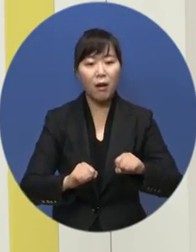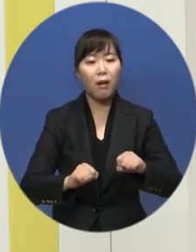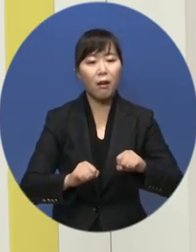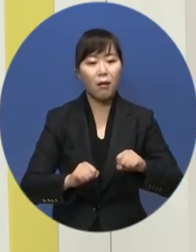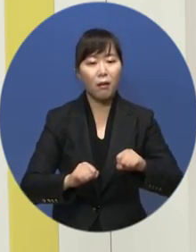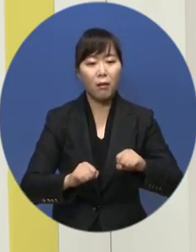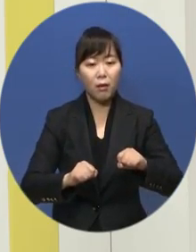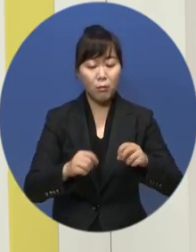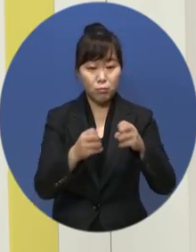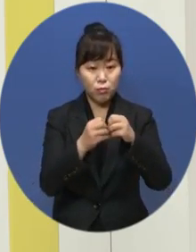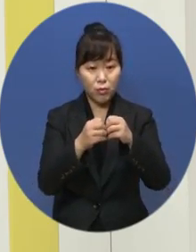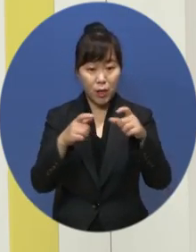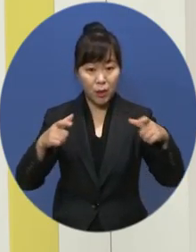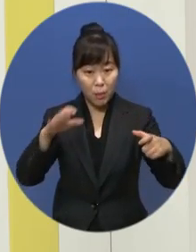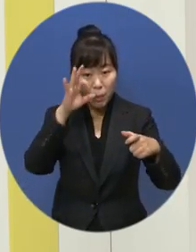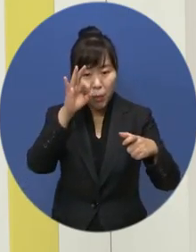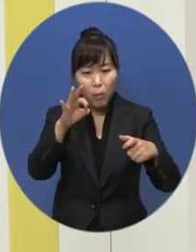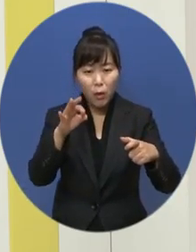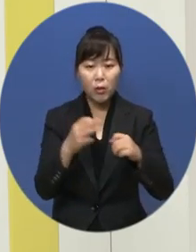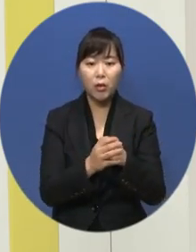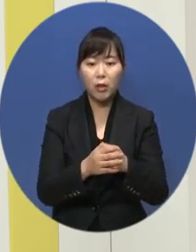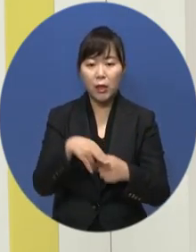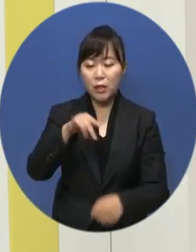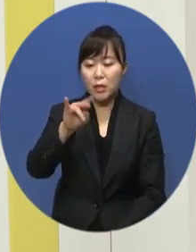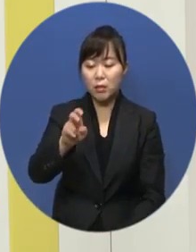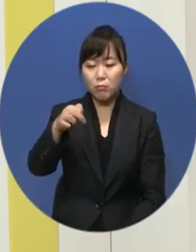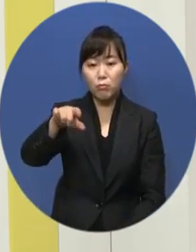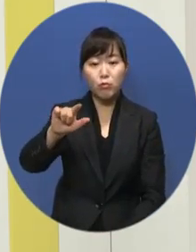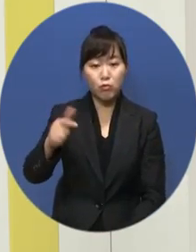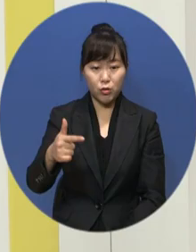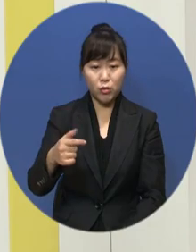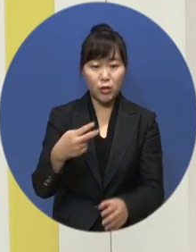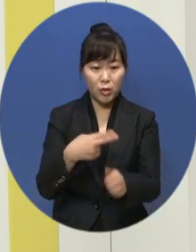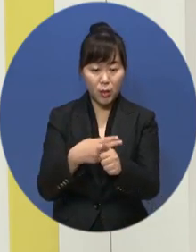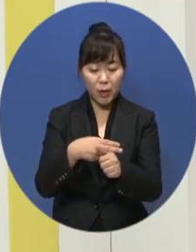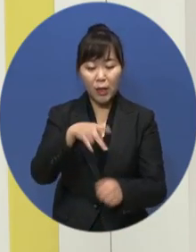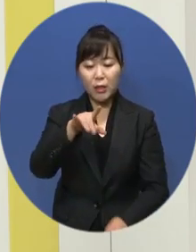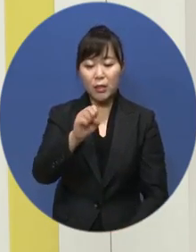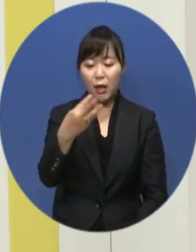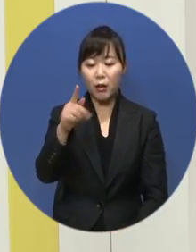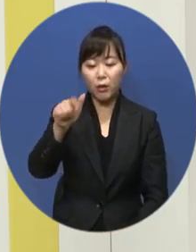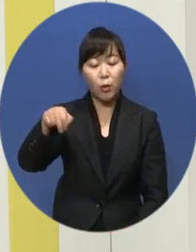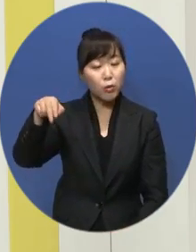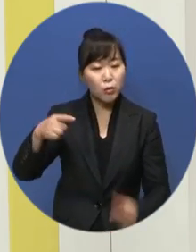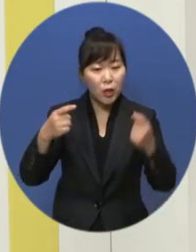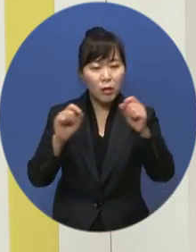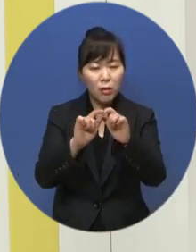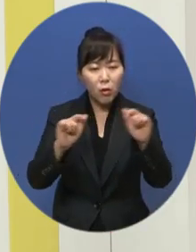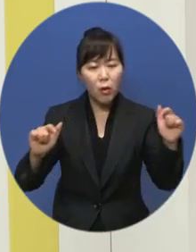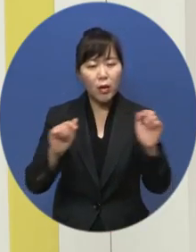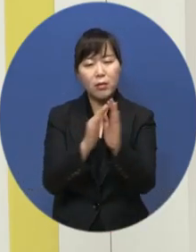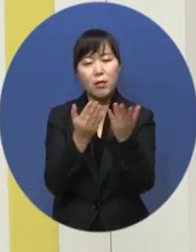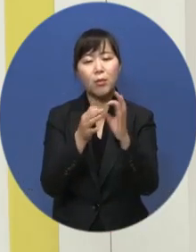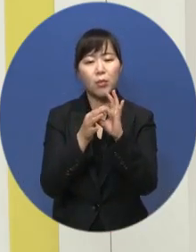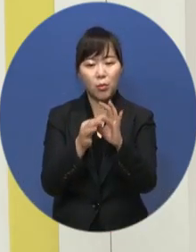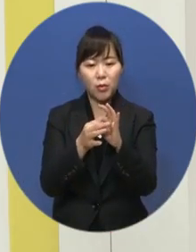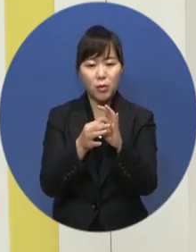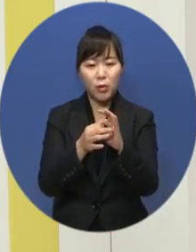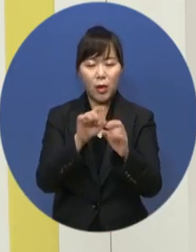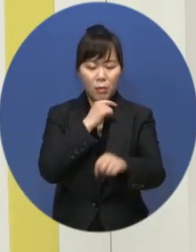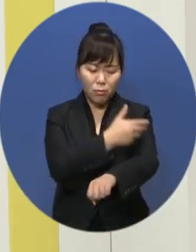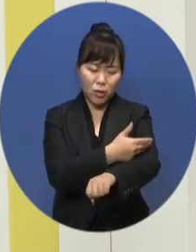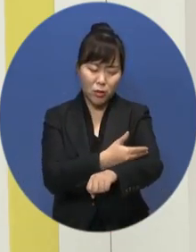문단계를 보면 계몽문학의 거두 시문 선생이 상록수를 비롯한 수많은 작품을 통해서